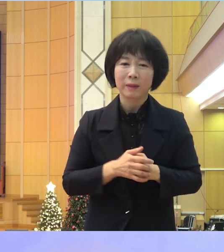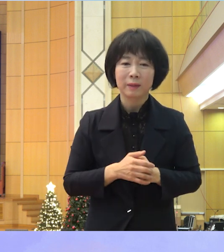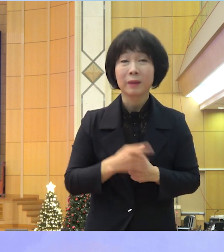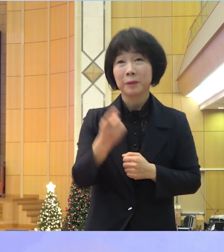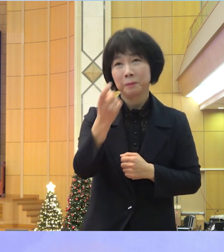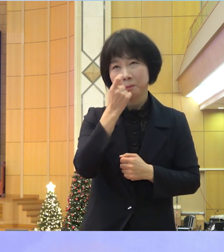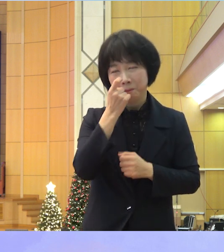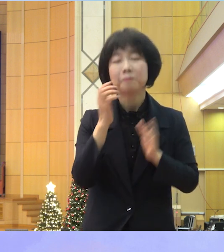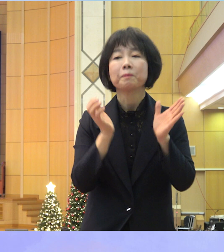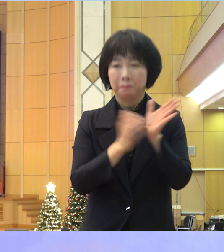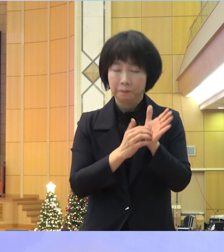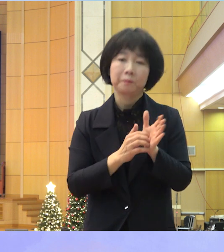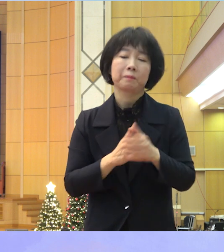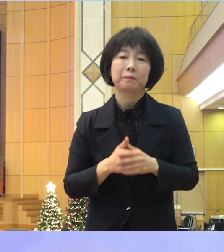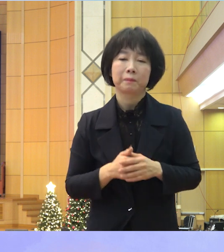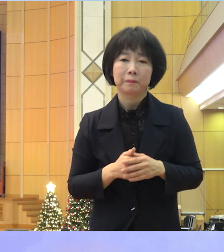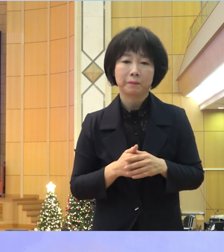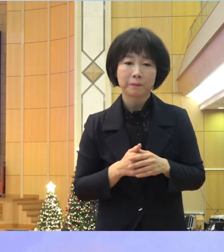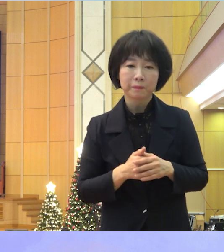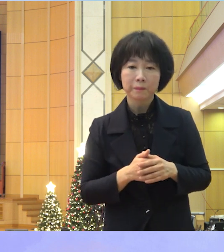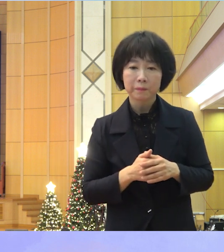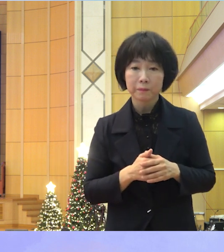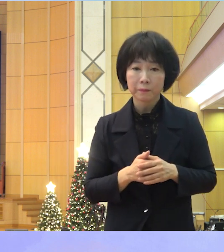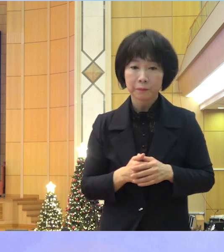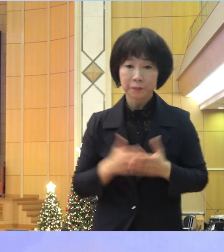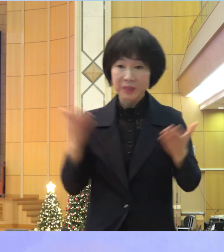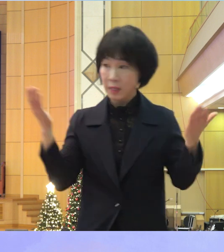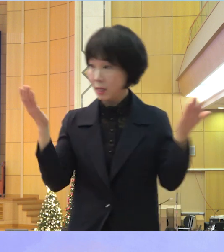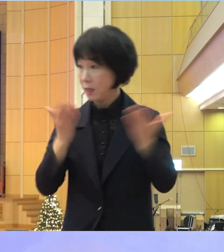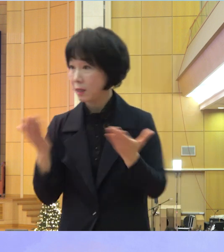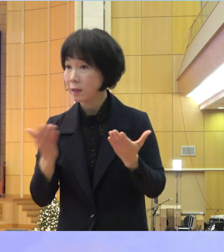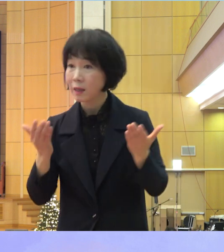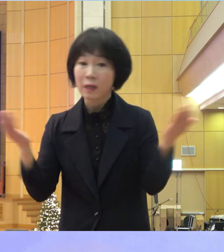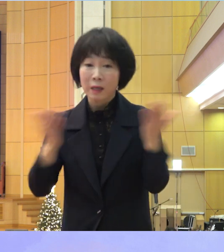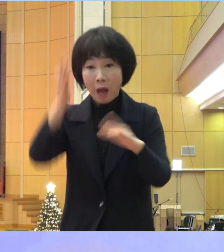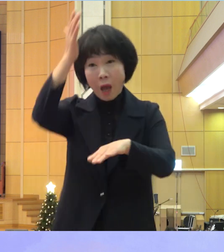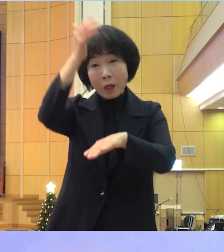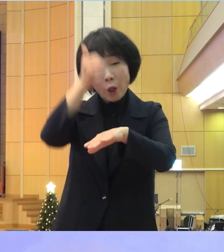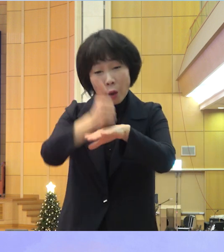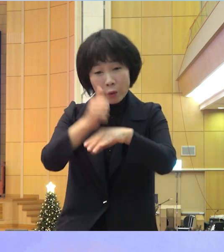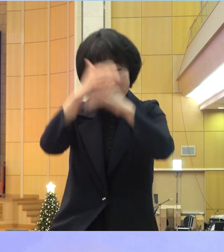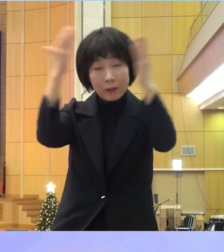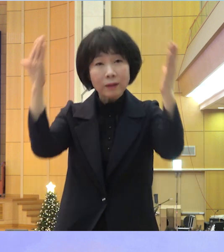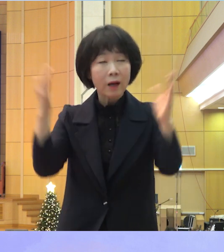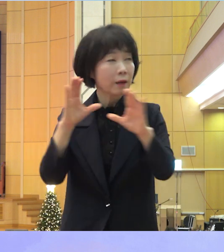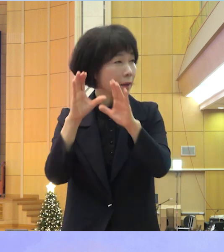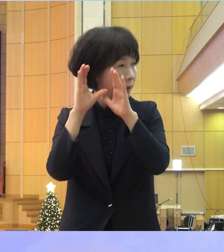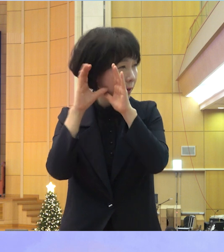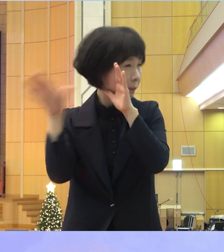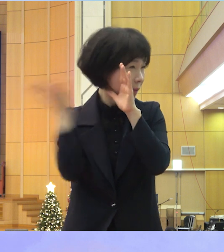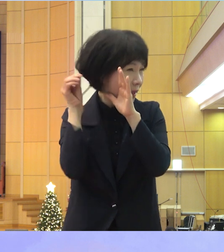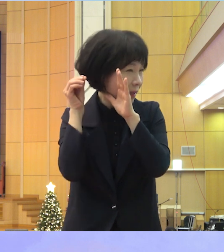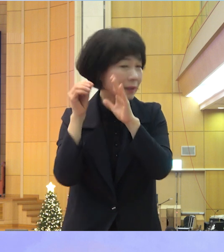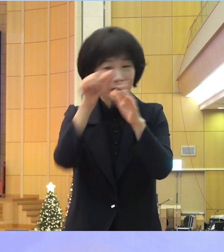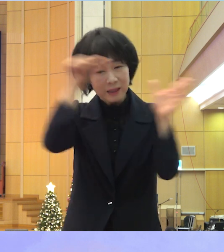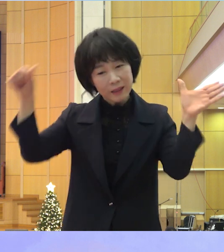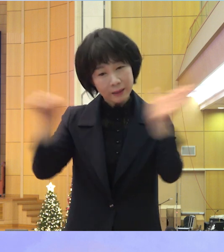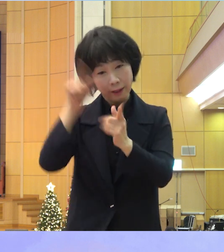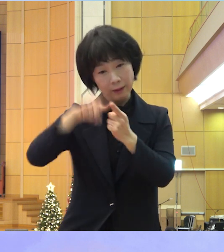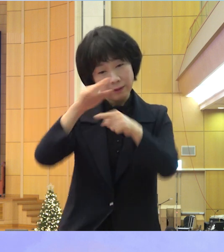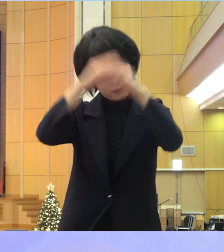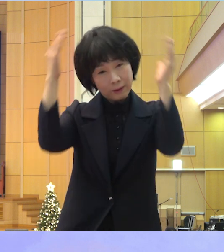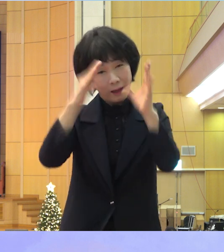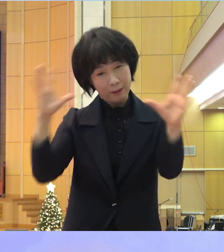이제 알아봤지요. 일의 결국을 다 들었으니, 인생에